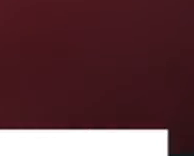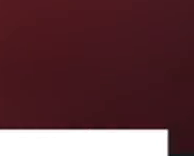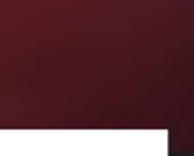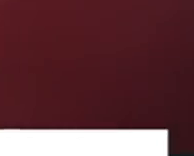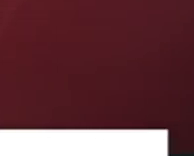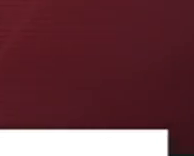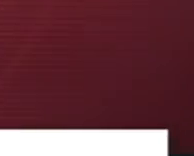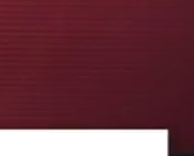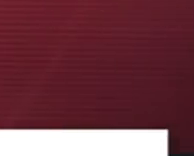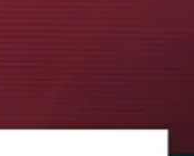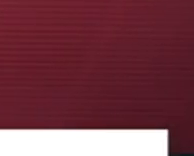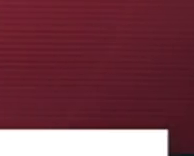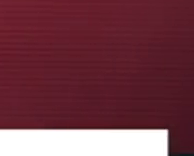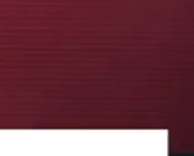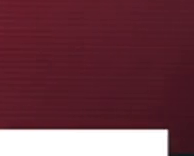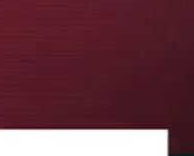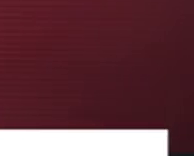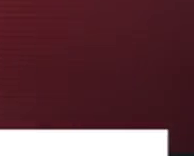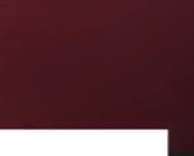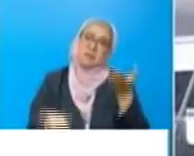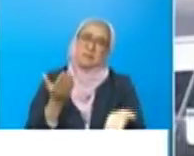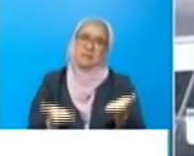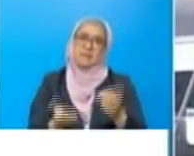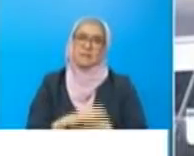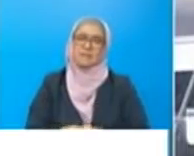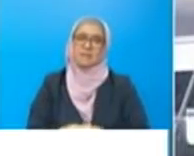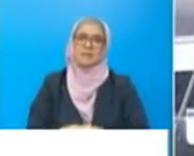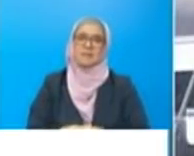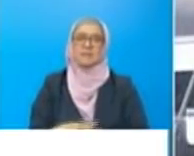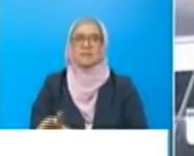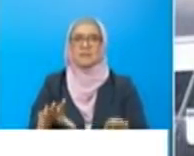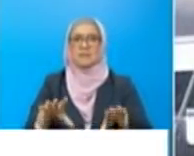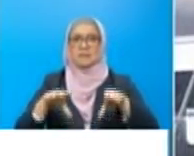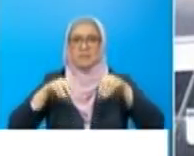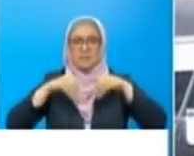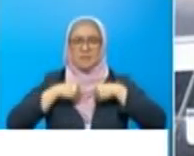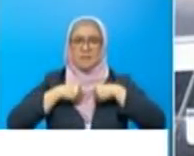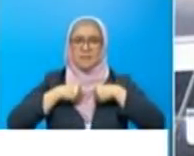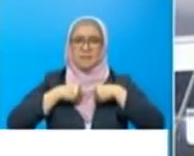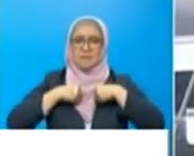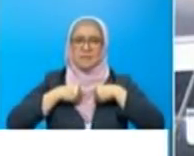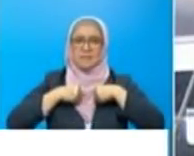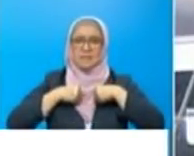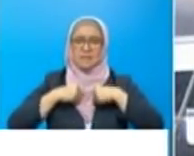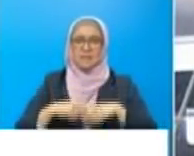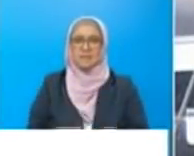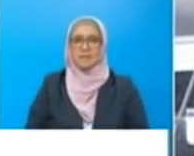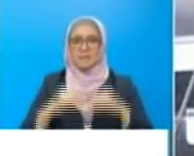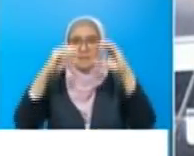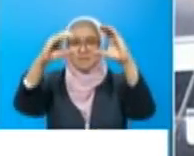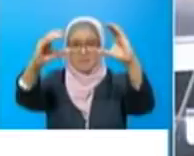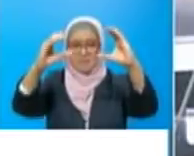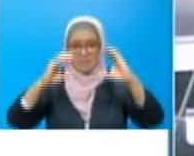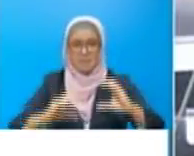apa yang mereka mahu capai? Sepertilah dalam peristiwa ataupun insiden Perak di manalah Menteri Besar Perak